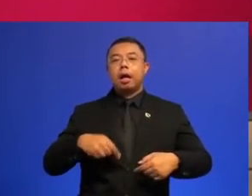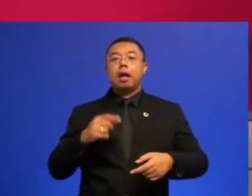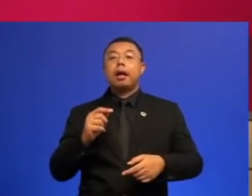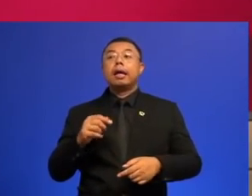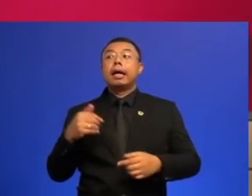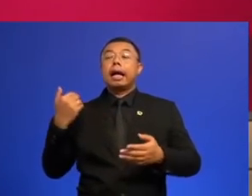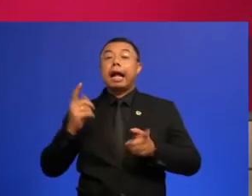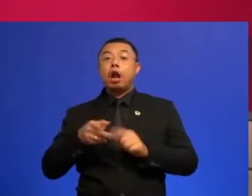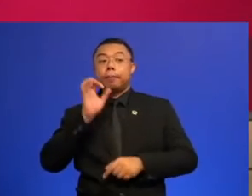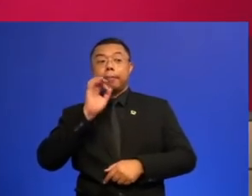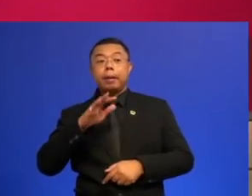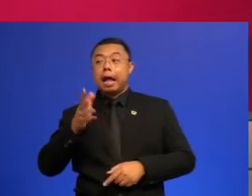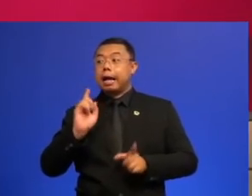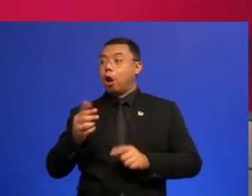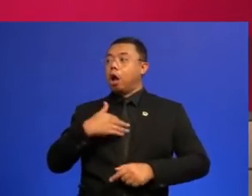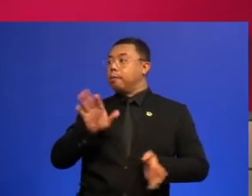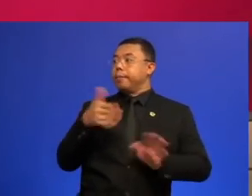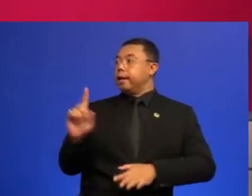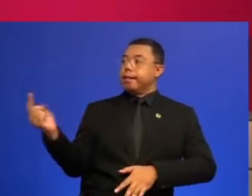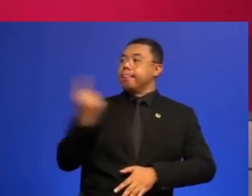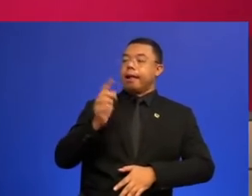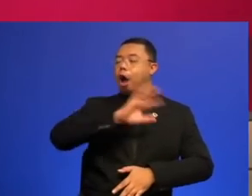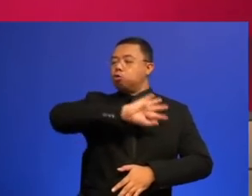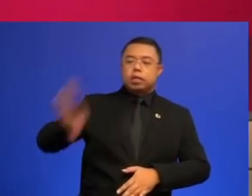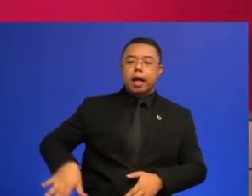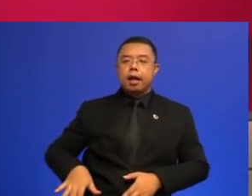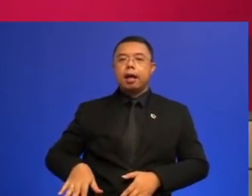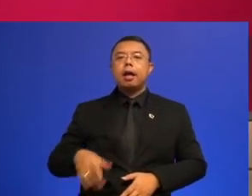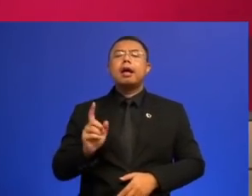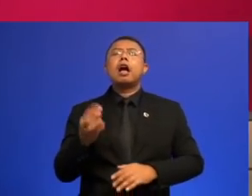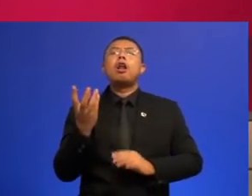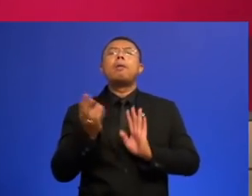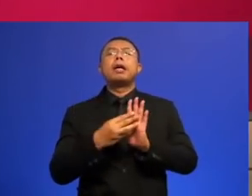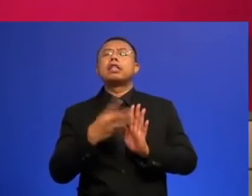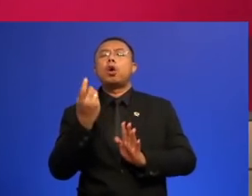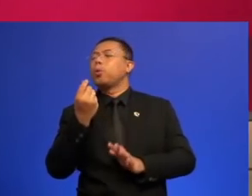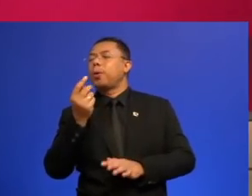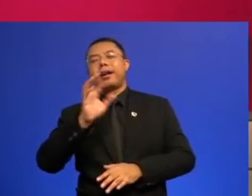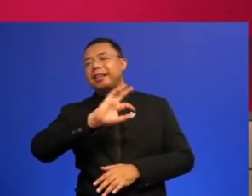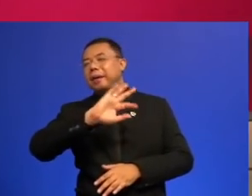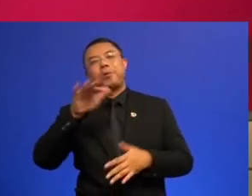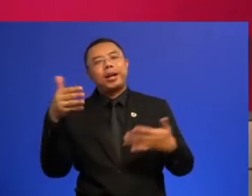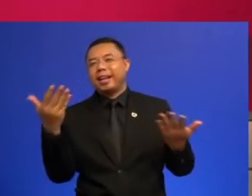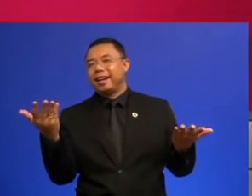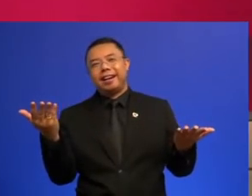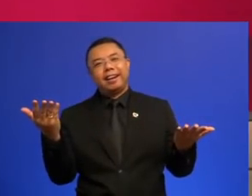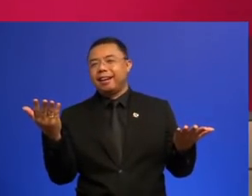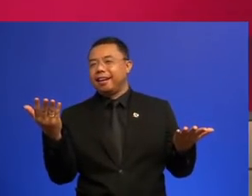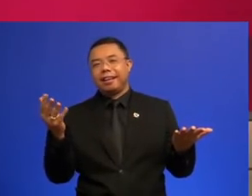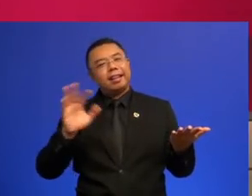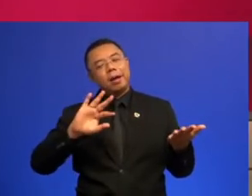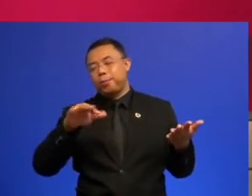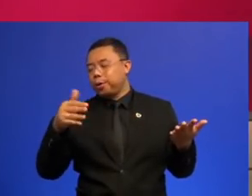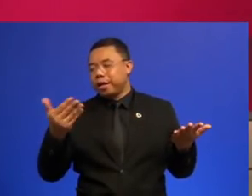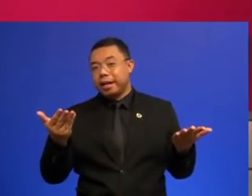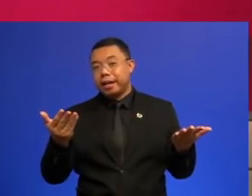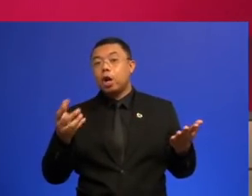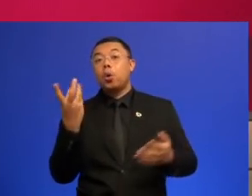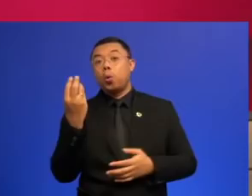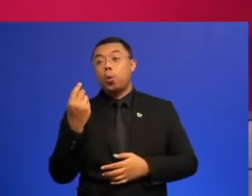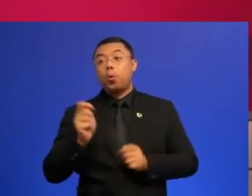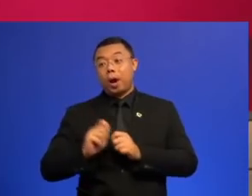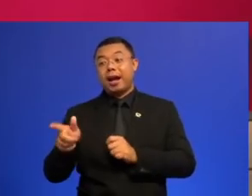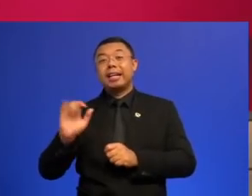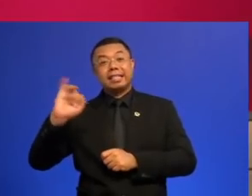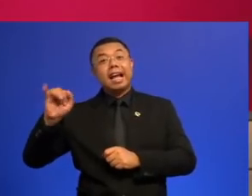aku meninggal kamu jangan datang. Kalau hanya soal uang jajan tidak mungkin sampai begitu. Dan uang jajan